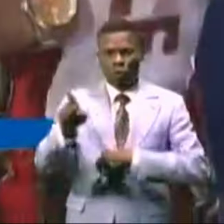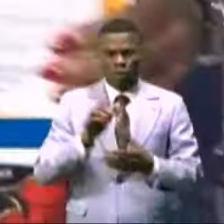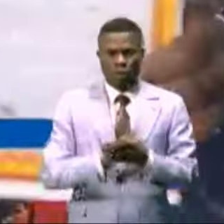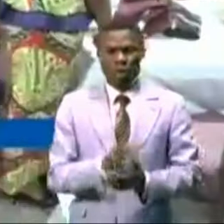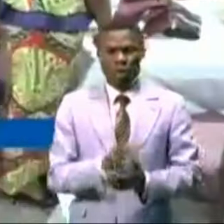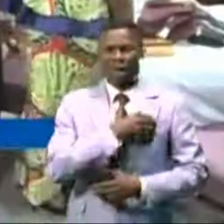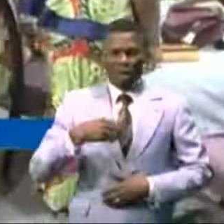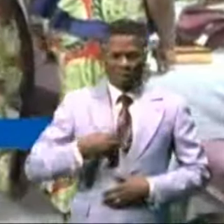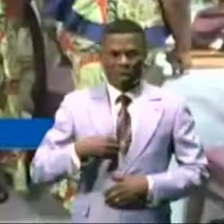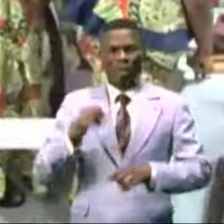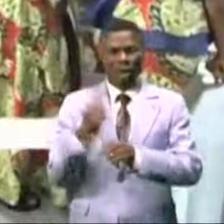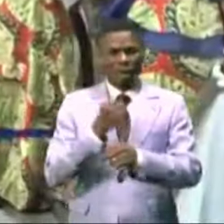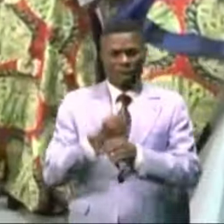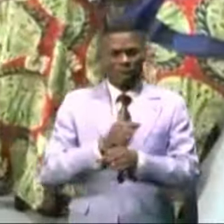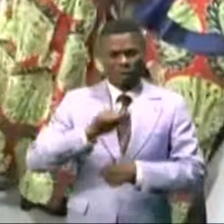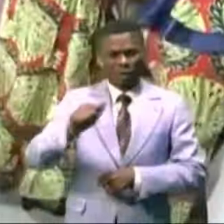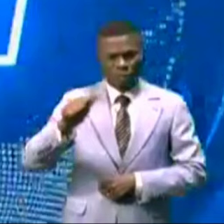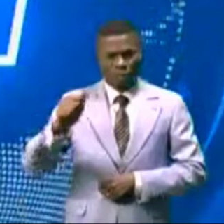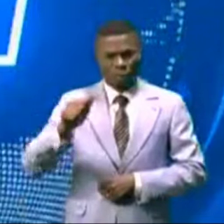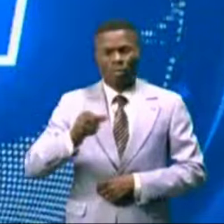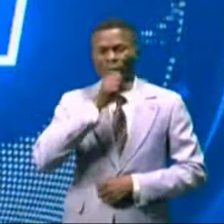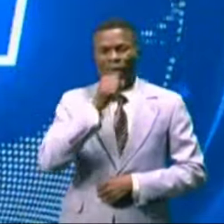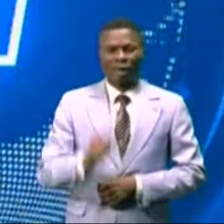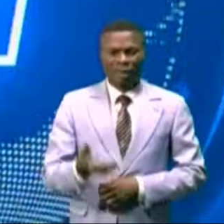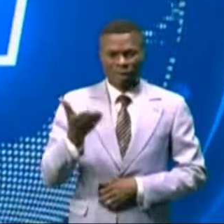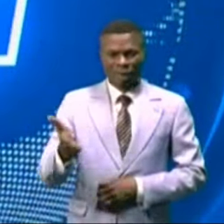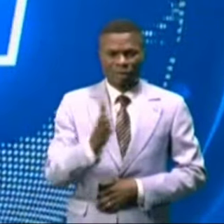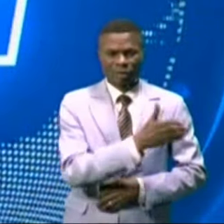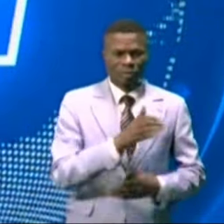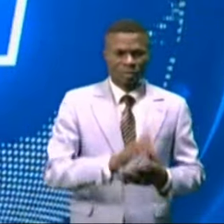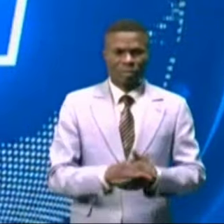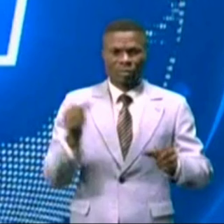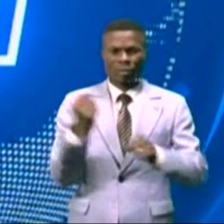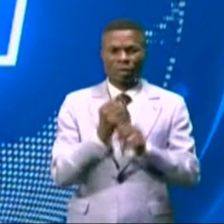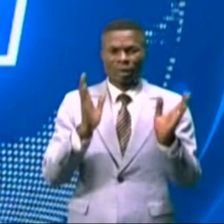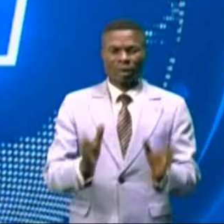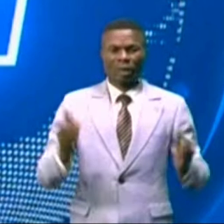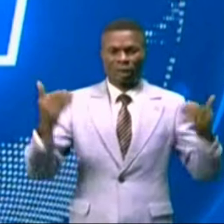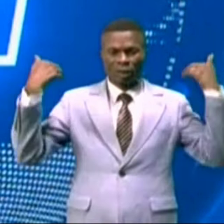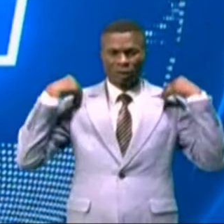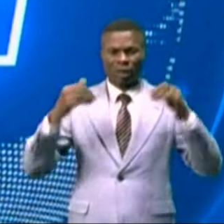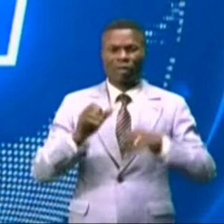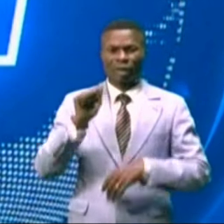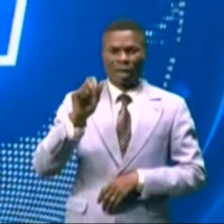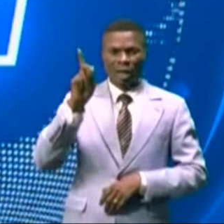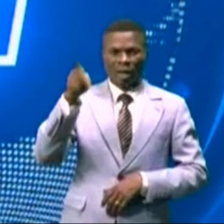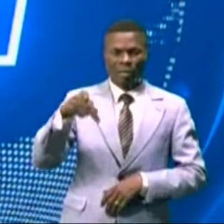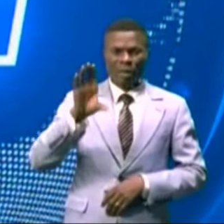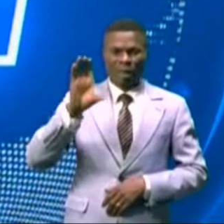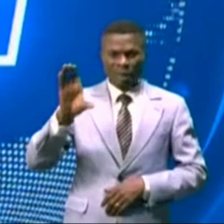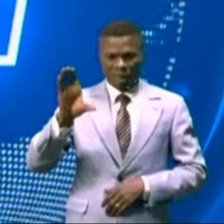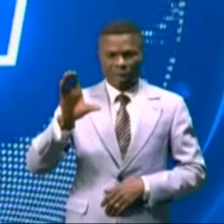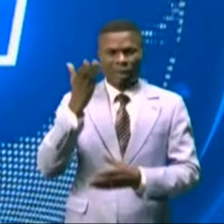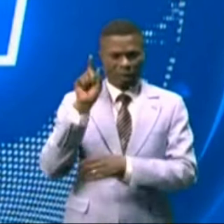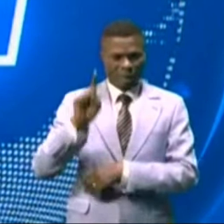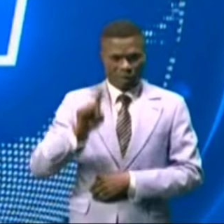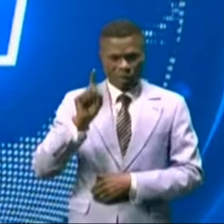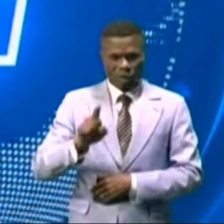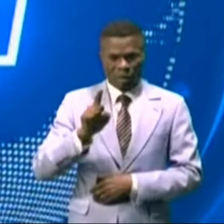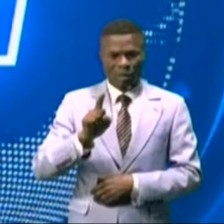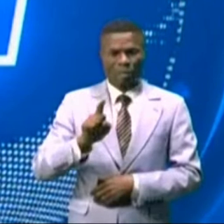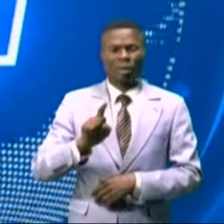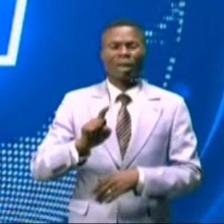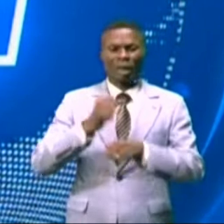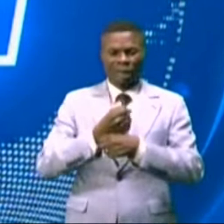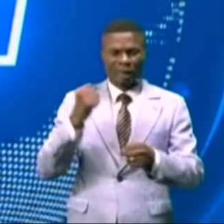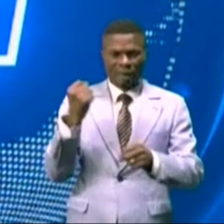femme entrepreneur chez Vonnet. Les agents et cadres de l'APCSC sont appelés à imprimer